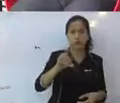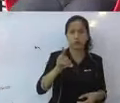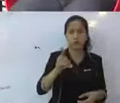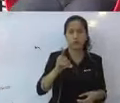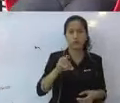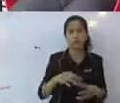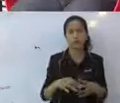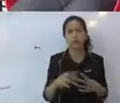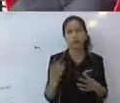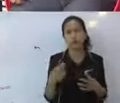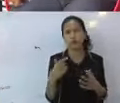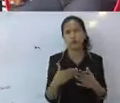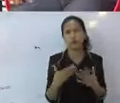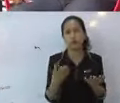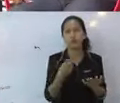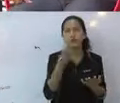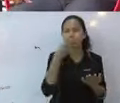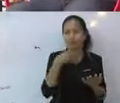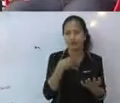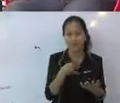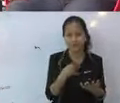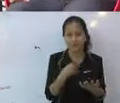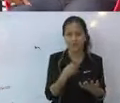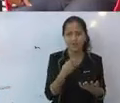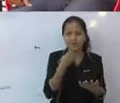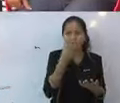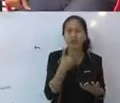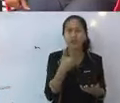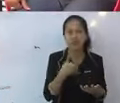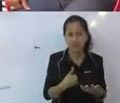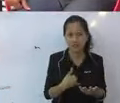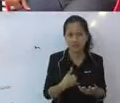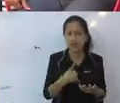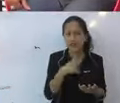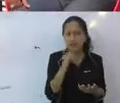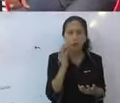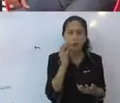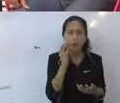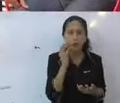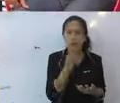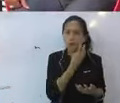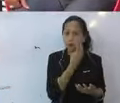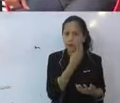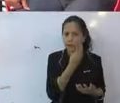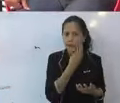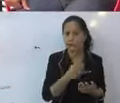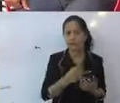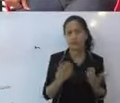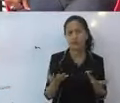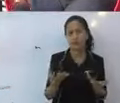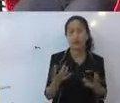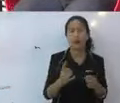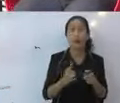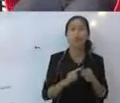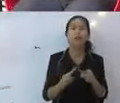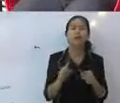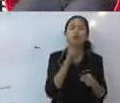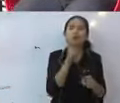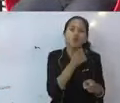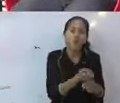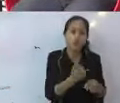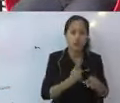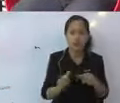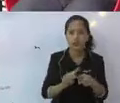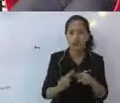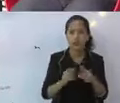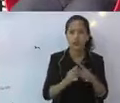talagang, kakalain mo, powderized po yun. Pero, yes. Yun nga mga kapatid, proseso pa. Iba pa rin yung whole food na talagang dudurugin